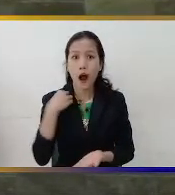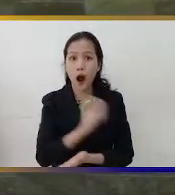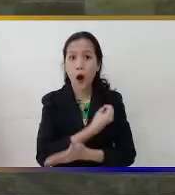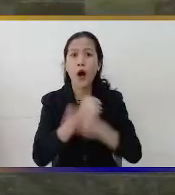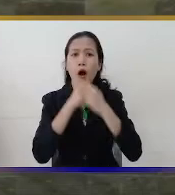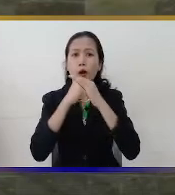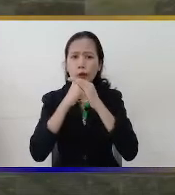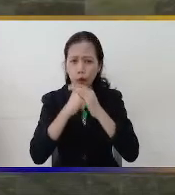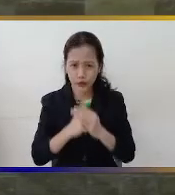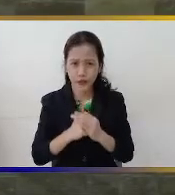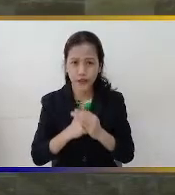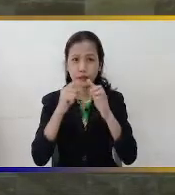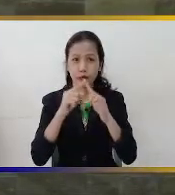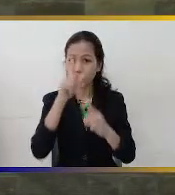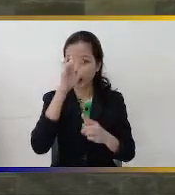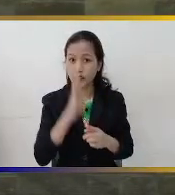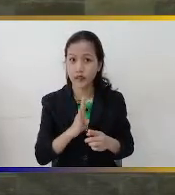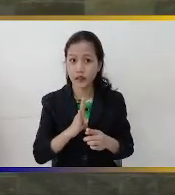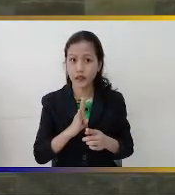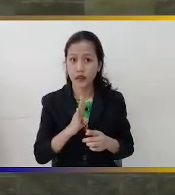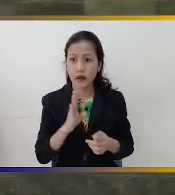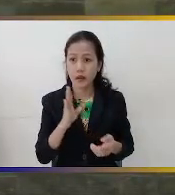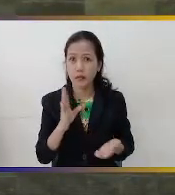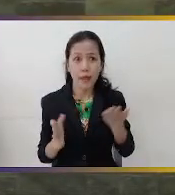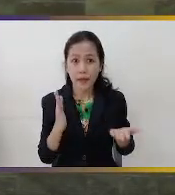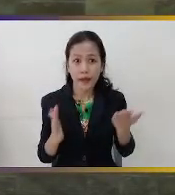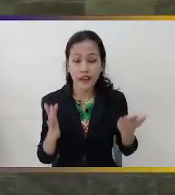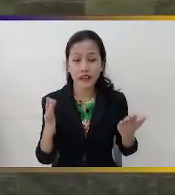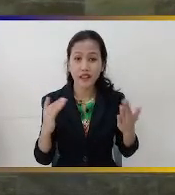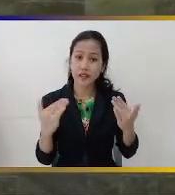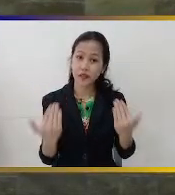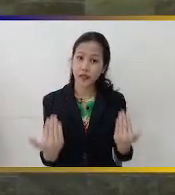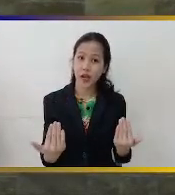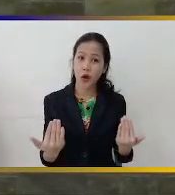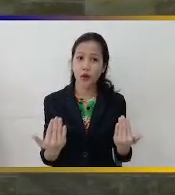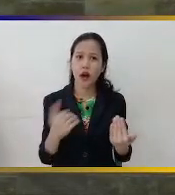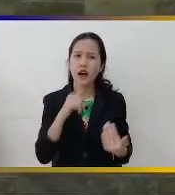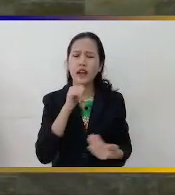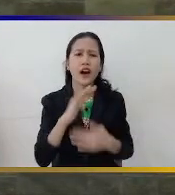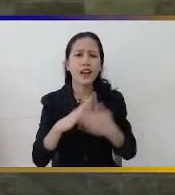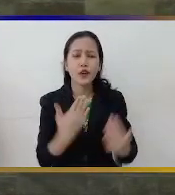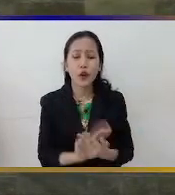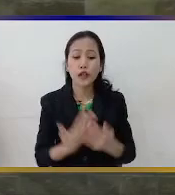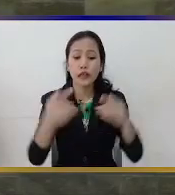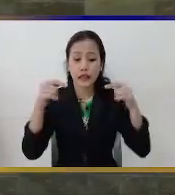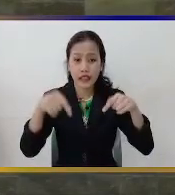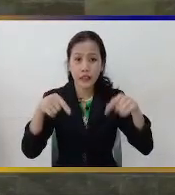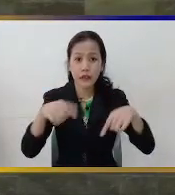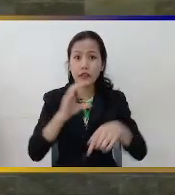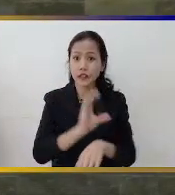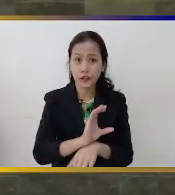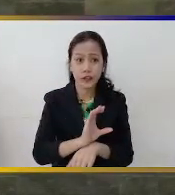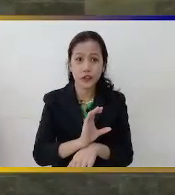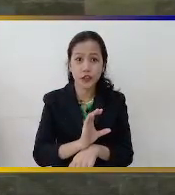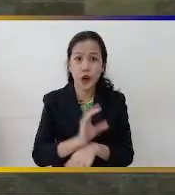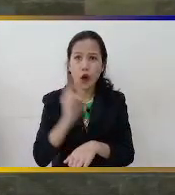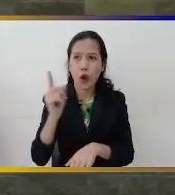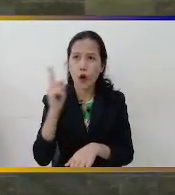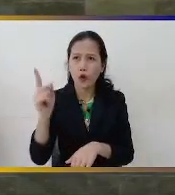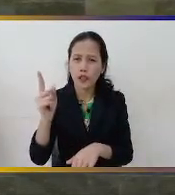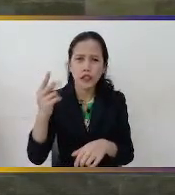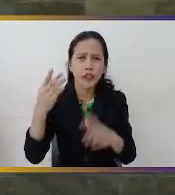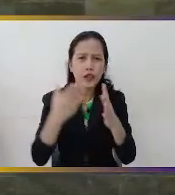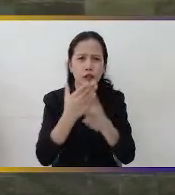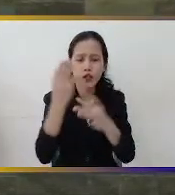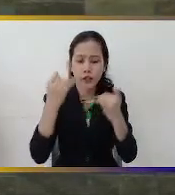pastor, maaring tinanggal nila sa atin yung lugar ng worship, pero hindi nila matatanggal ang reason sa atin